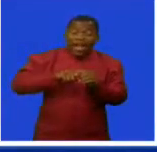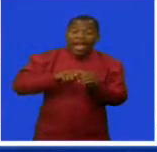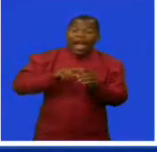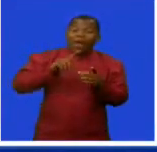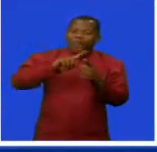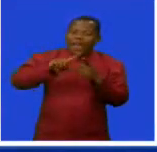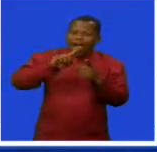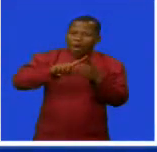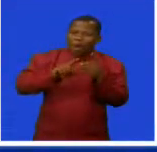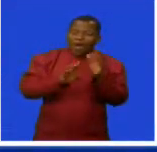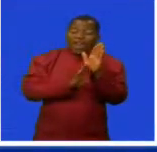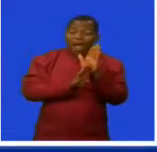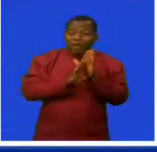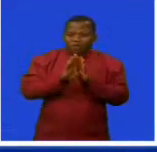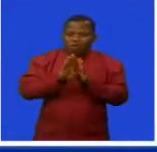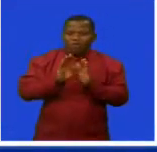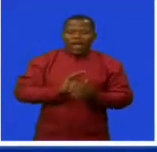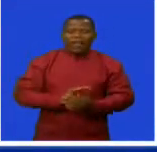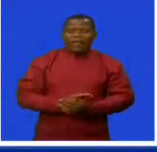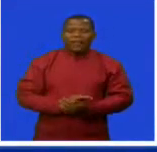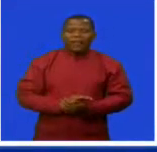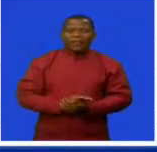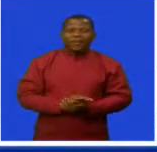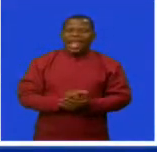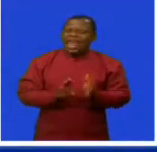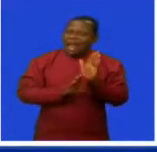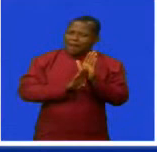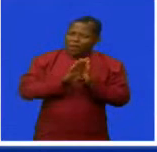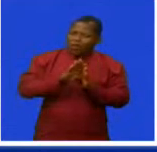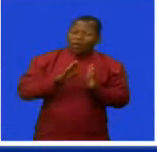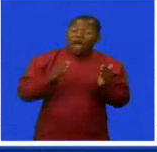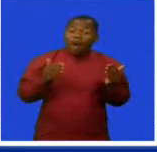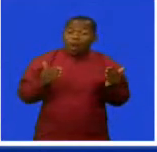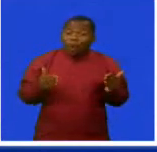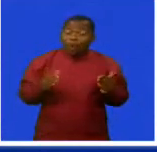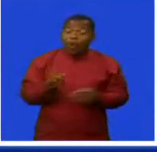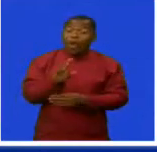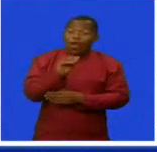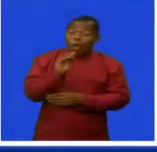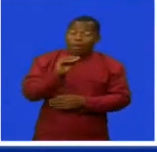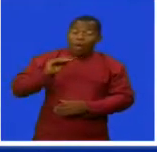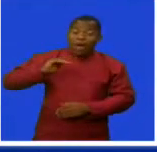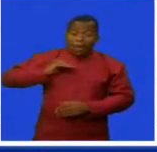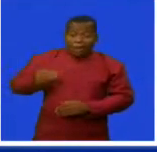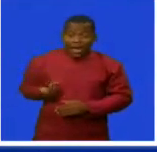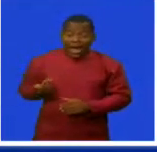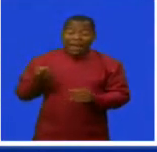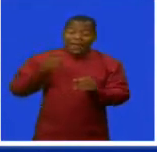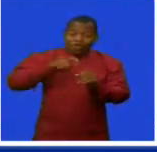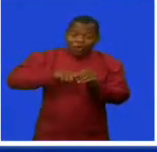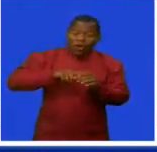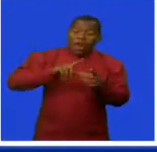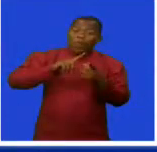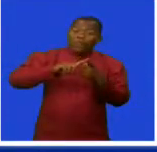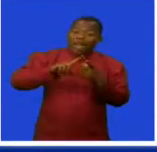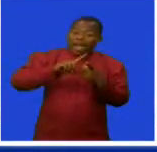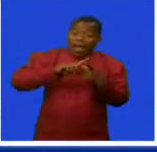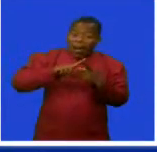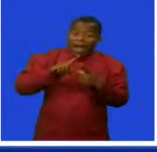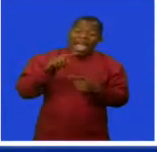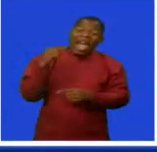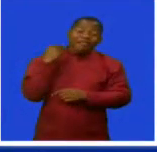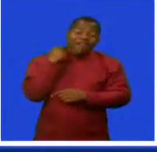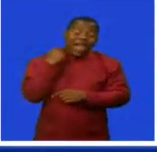We do have ladies now, but besithi sithi kube asikavinjwa COVID. We wanted to have ema